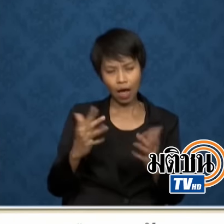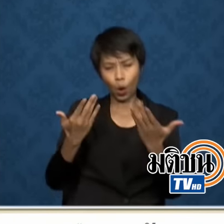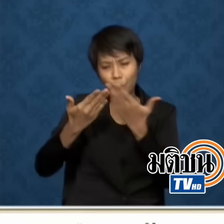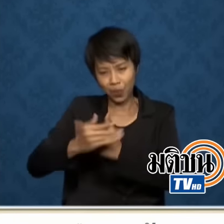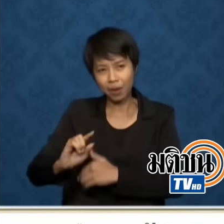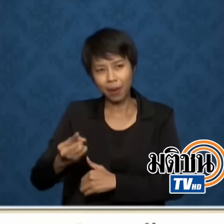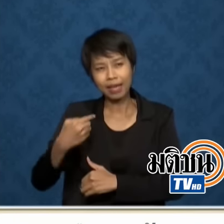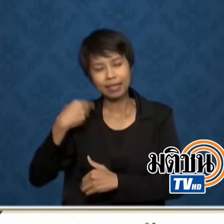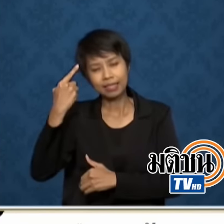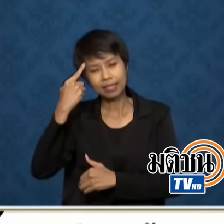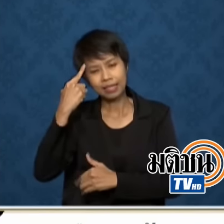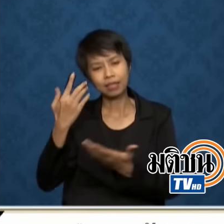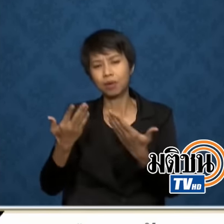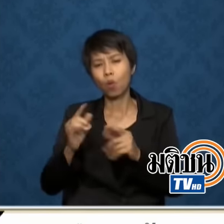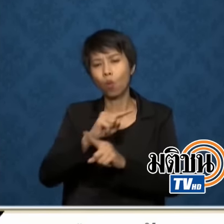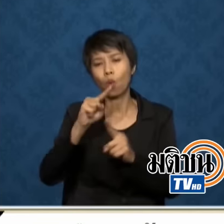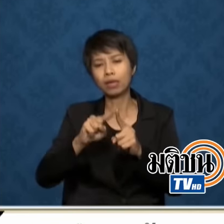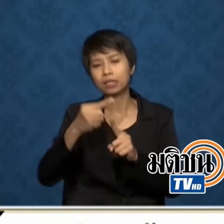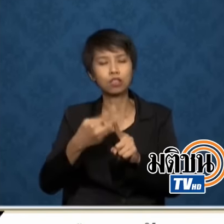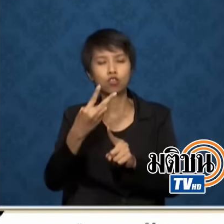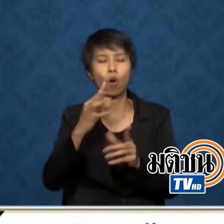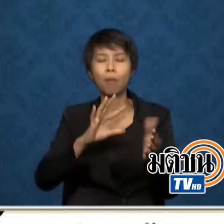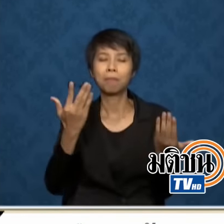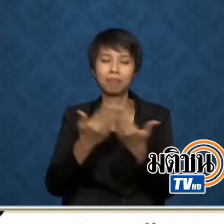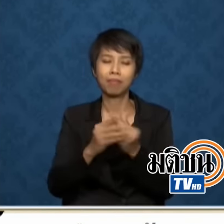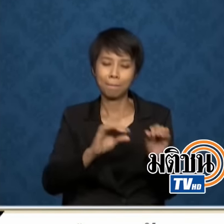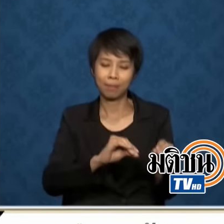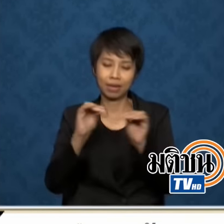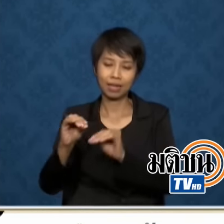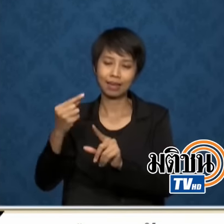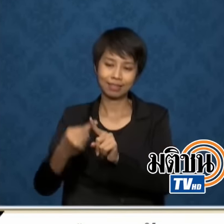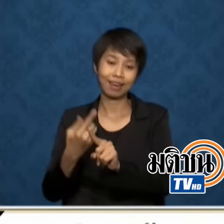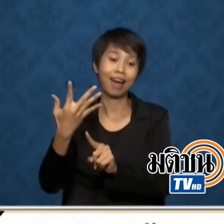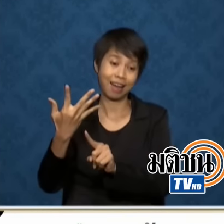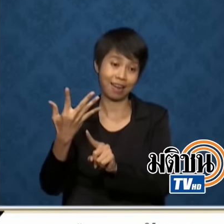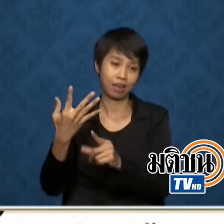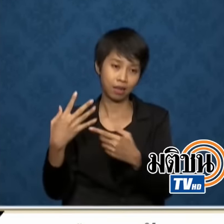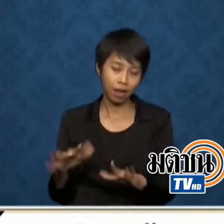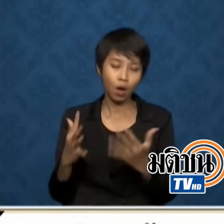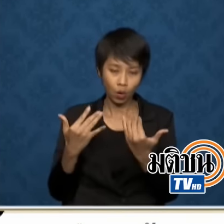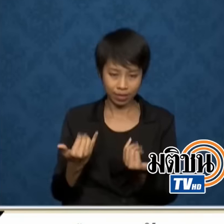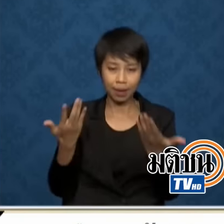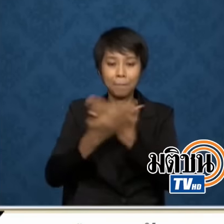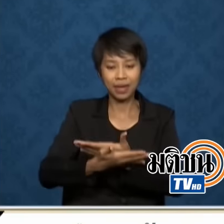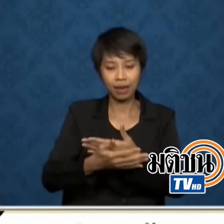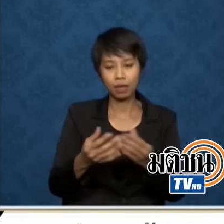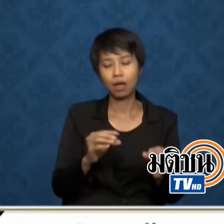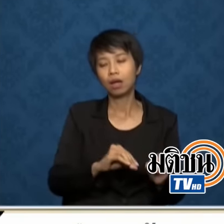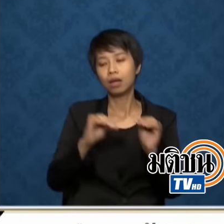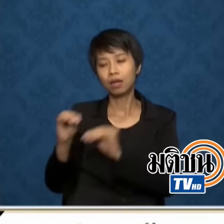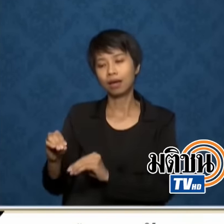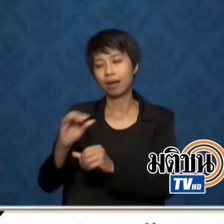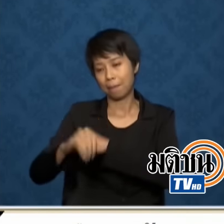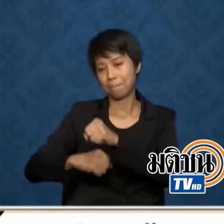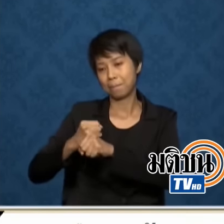ให้ไปเป็นไตรมาส1แล้วกัน1กุมภาพันธ์ไม่ทันแล้วแล้วก็เลื่อนไปเป็น1พฤษภาคมณวันนี้เลื่อนไปเป็นไตรมาส4ของปี67